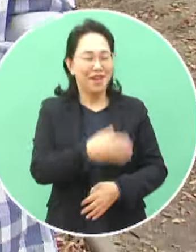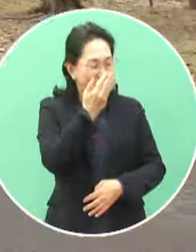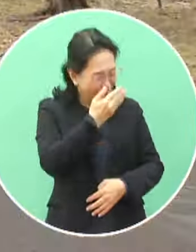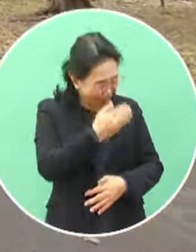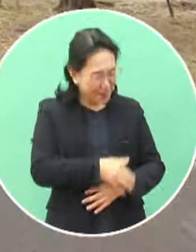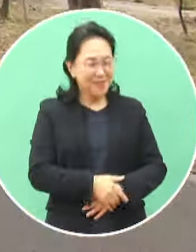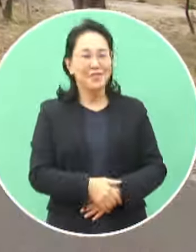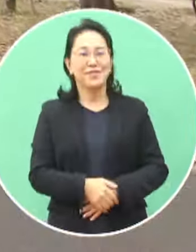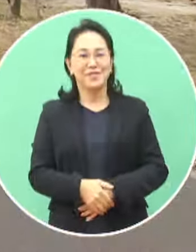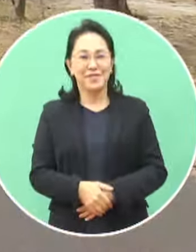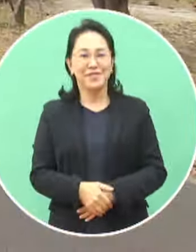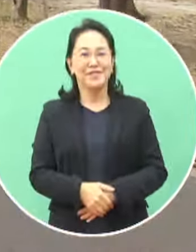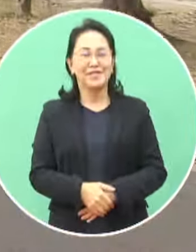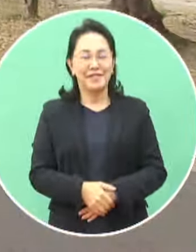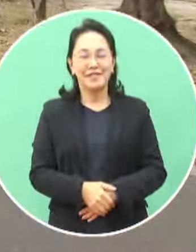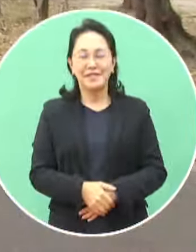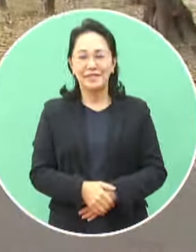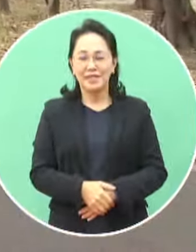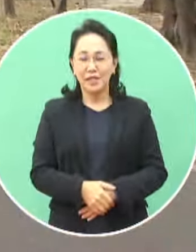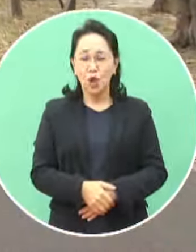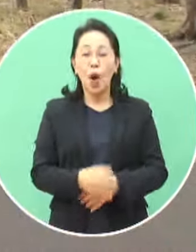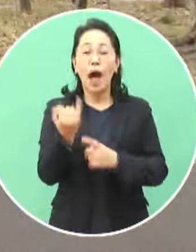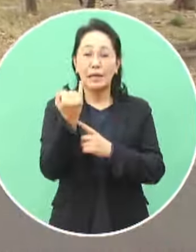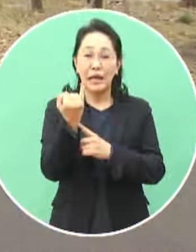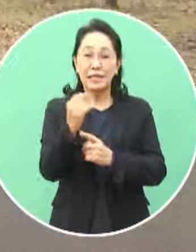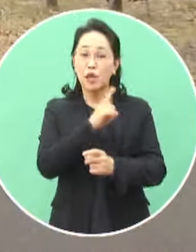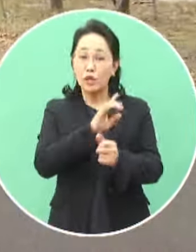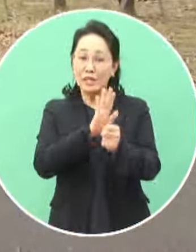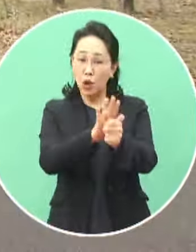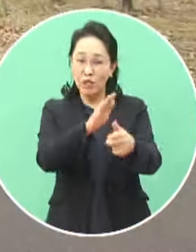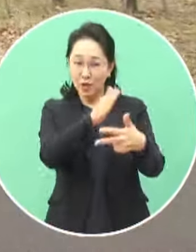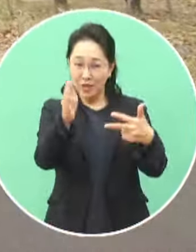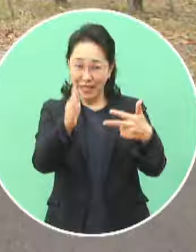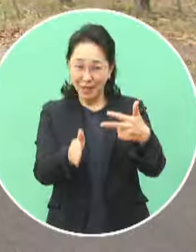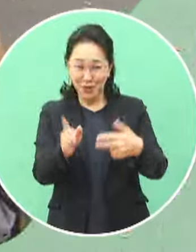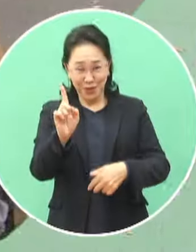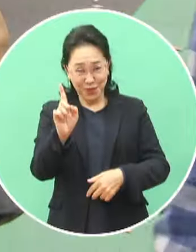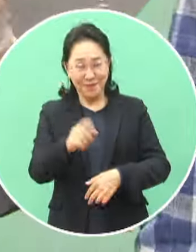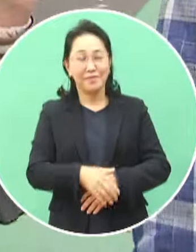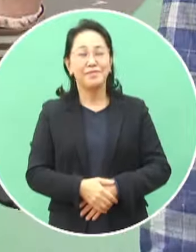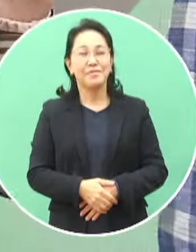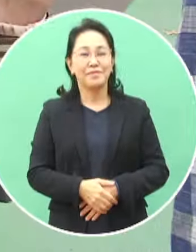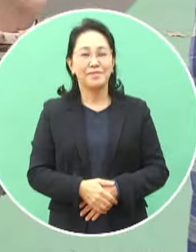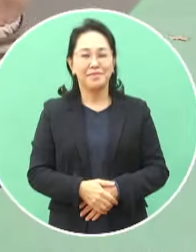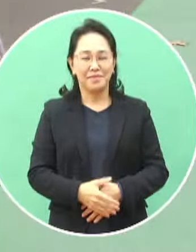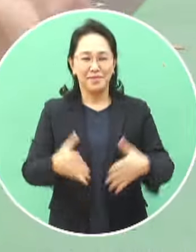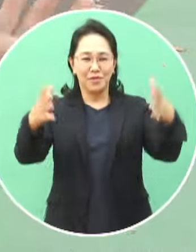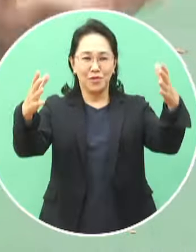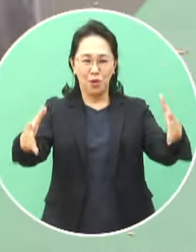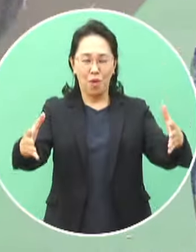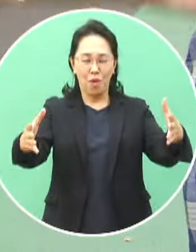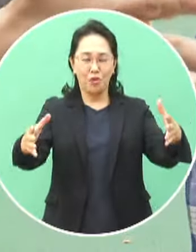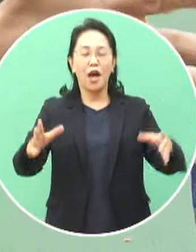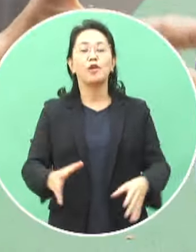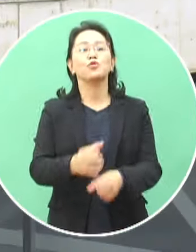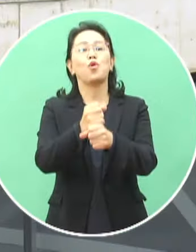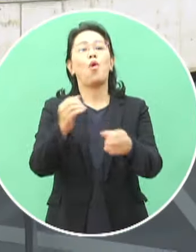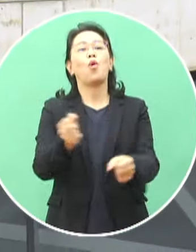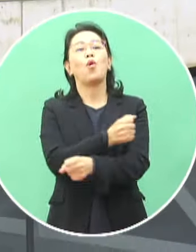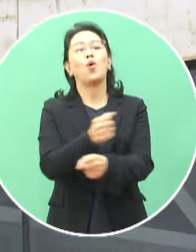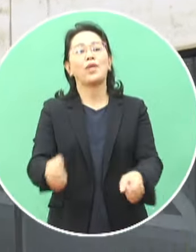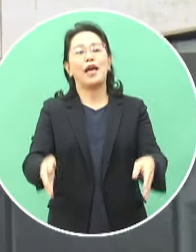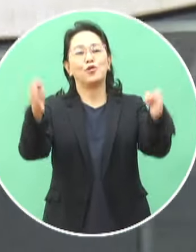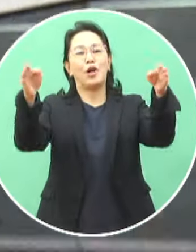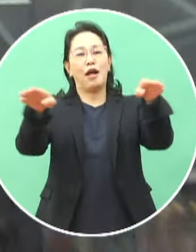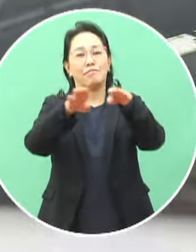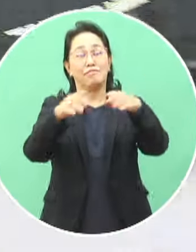ね。 そんな花井さんの一押し施設は ドンと構えている総合体育館、は い、でっか